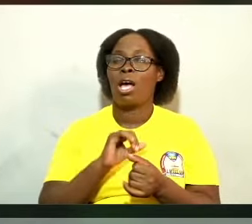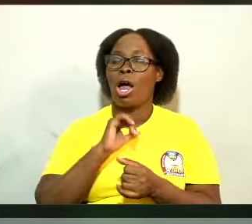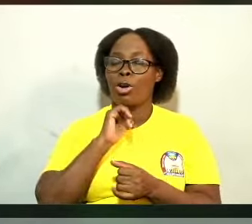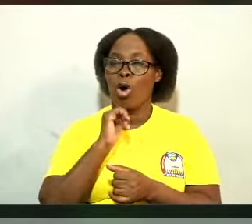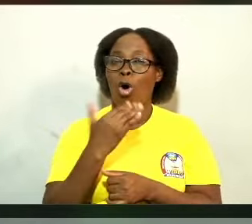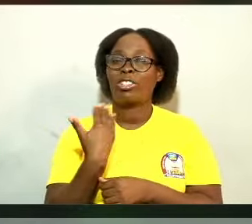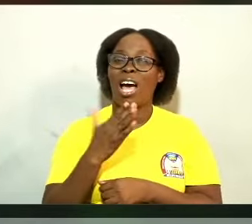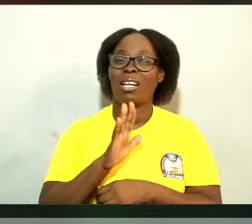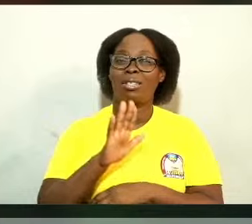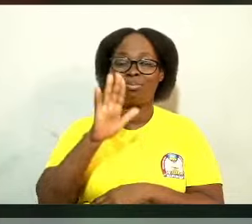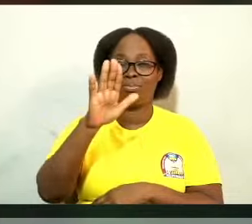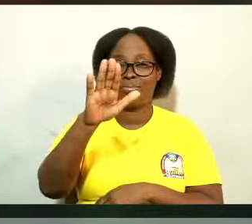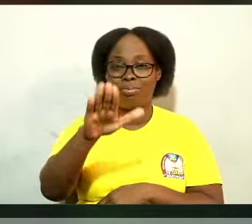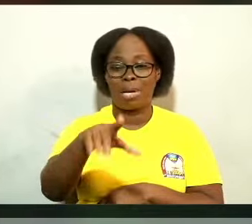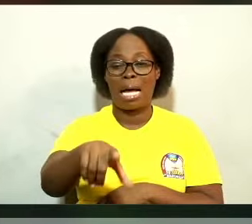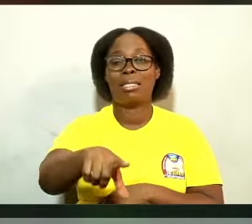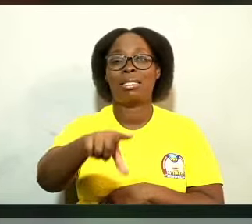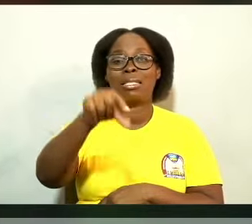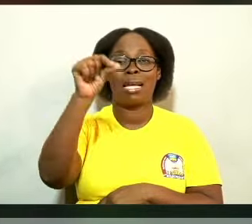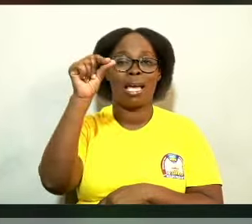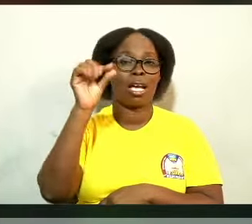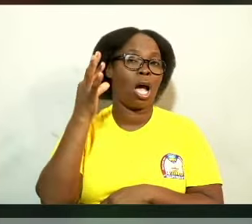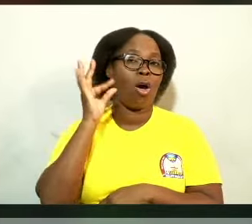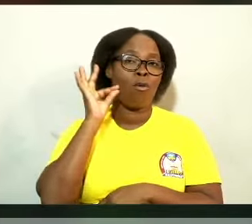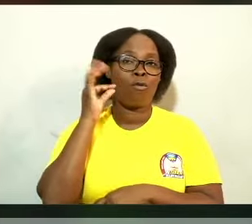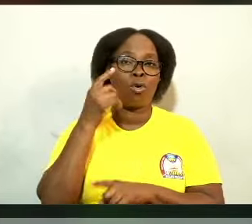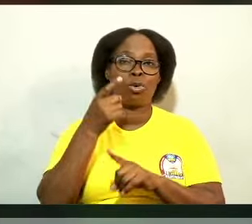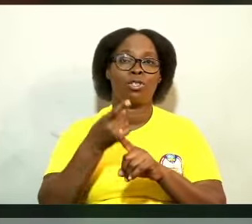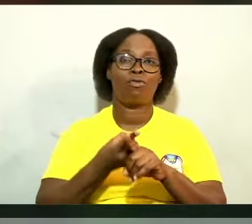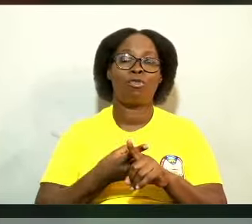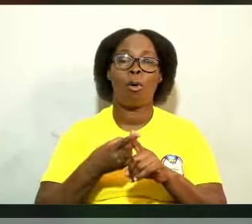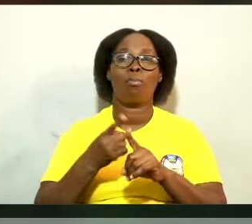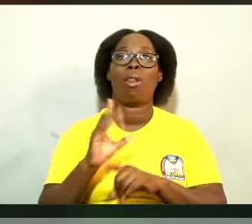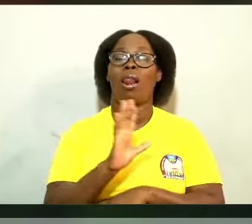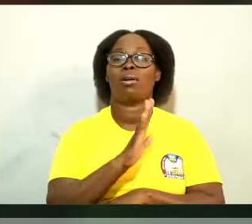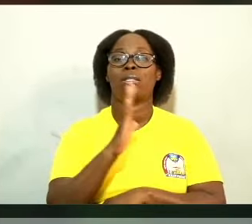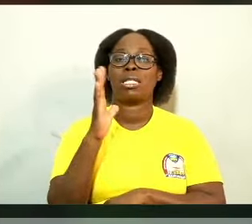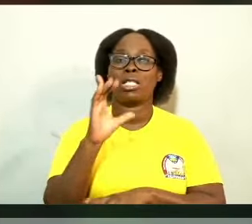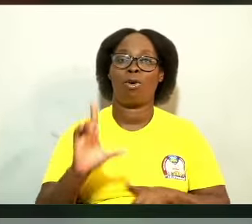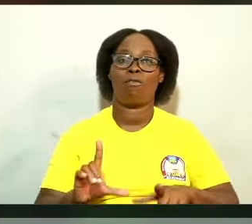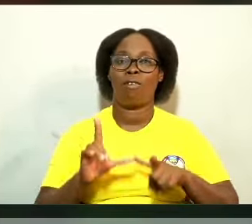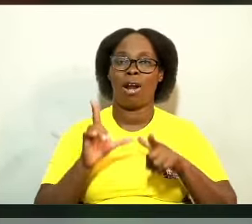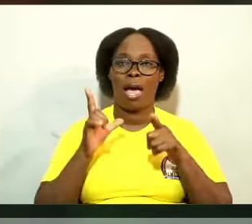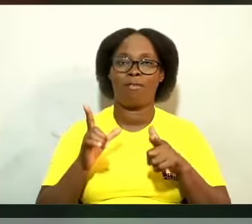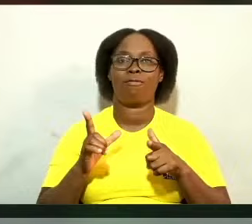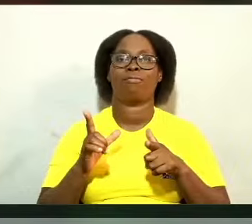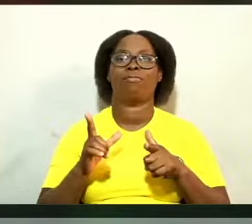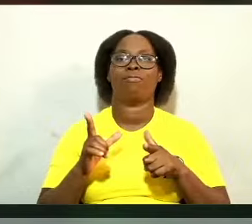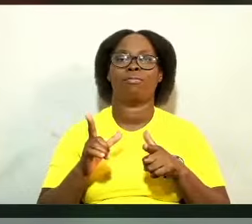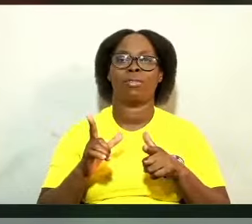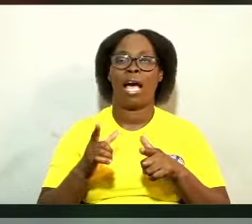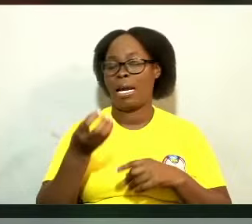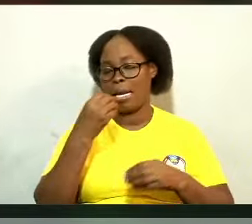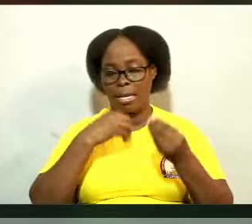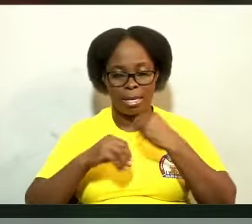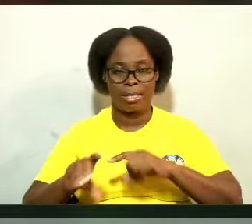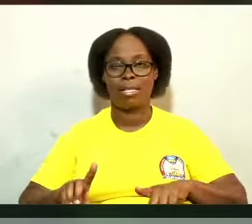wake akatoa matunda ya mti wa uzima akala akaishi